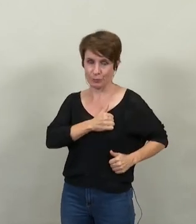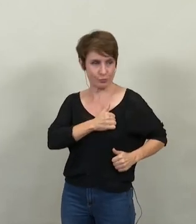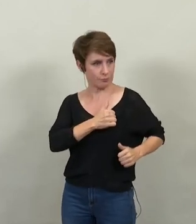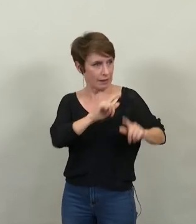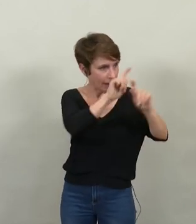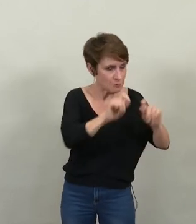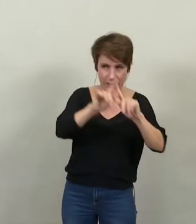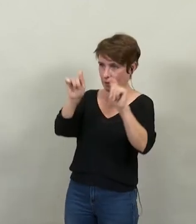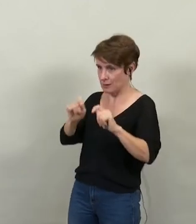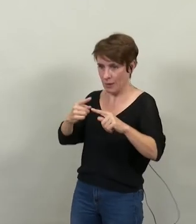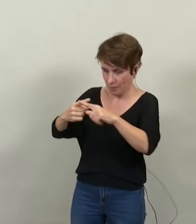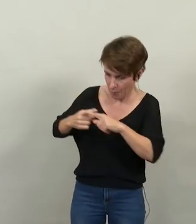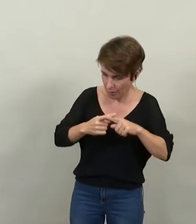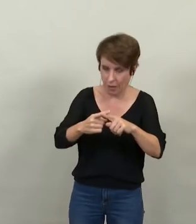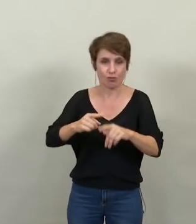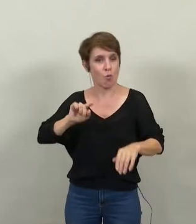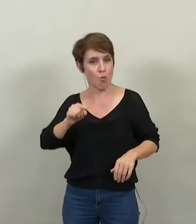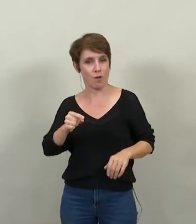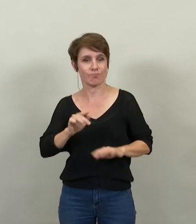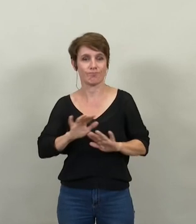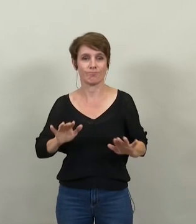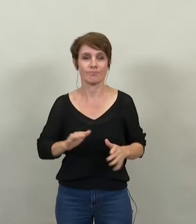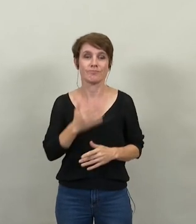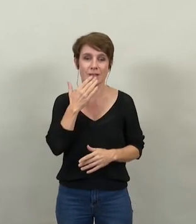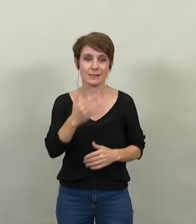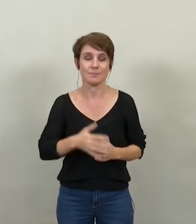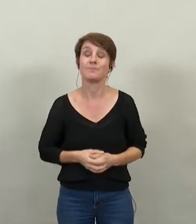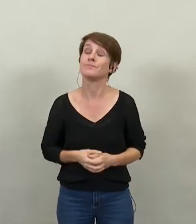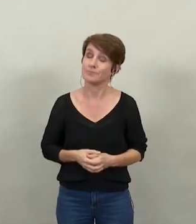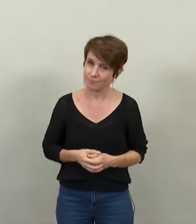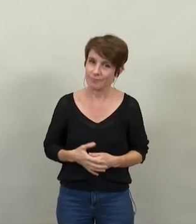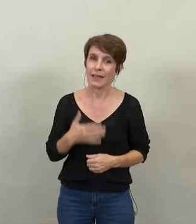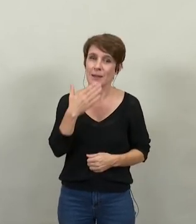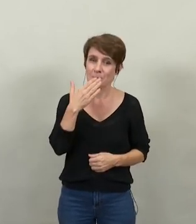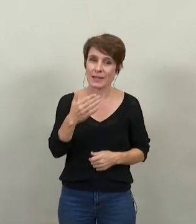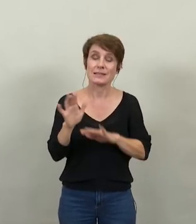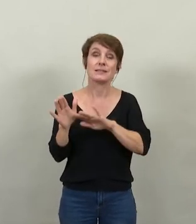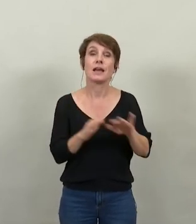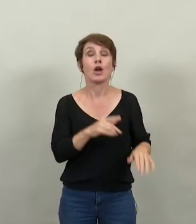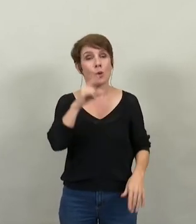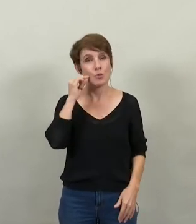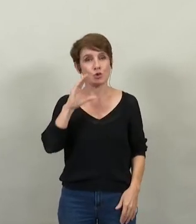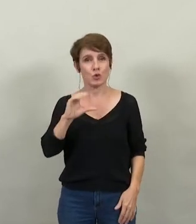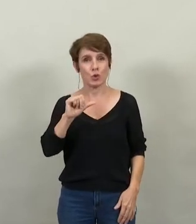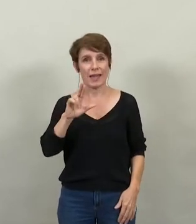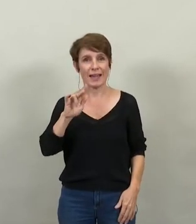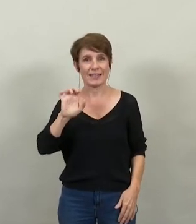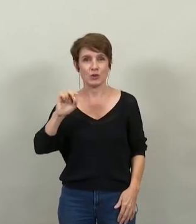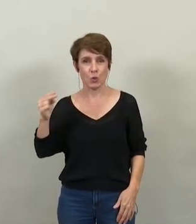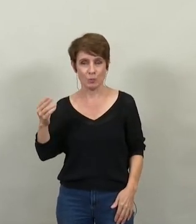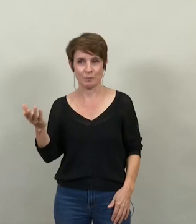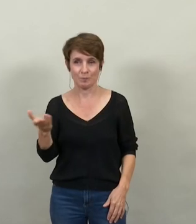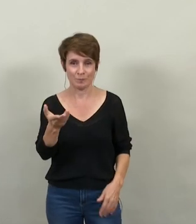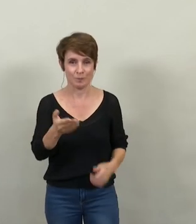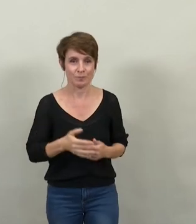point à la ligne merci beaucoup merci Monsieur Carignon oui monsieur le Maire deux mots